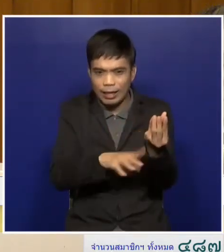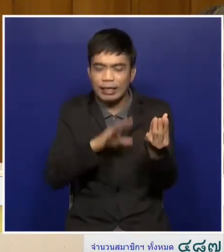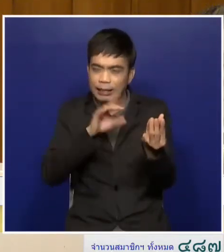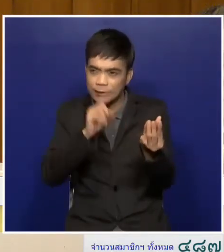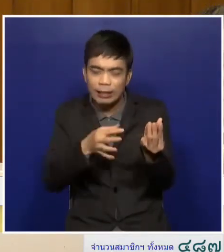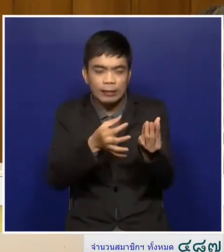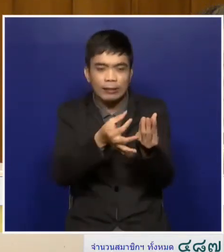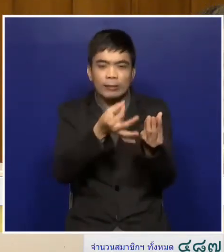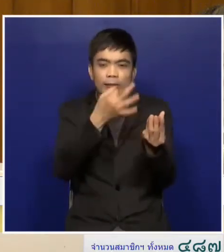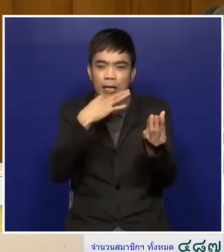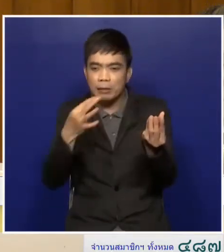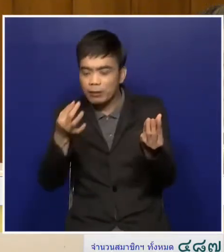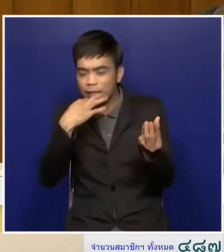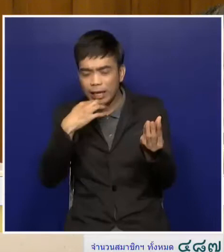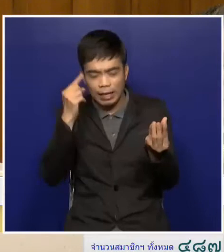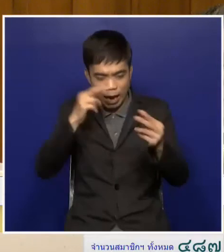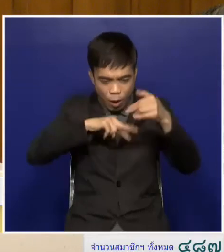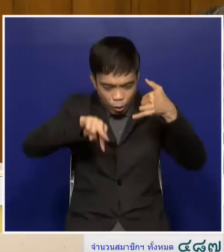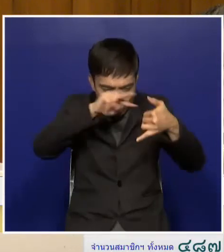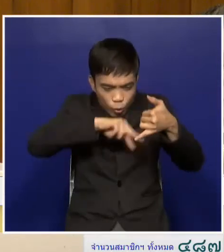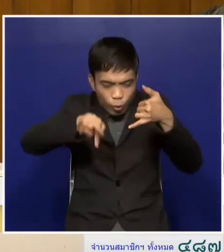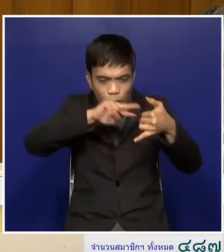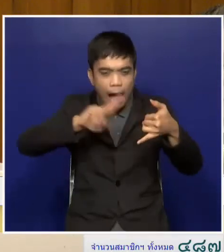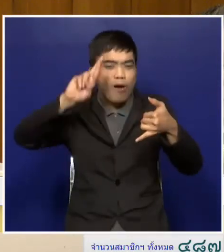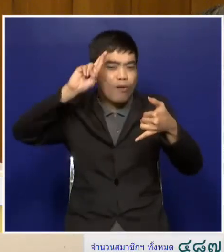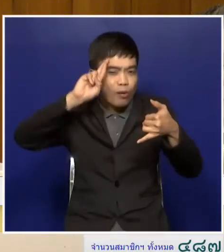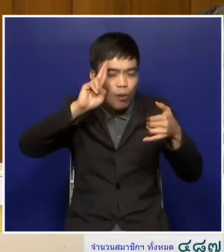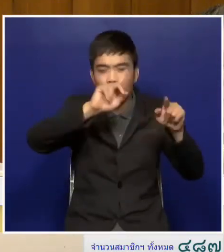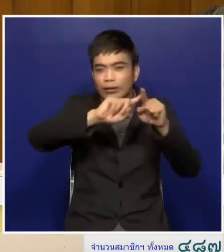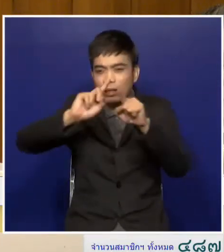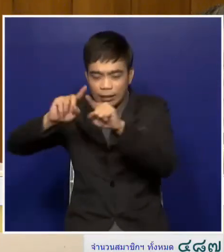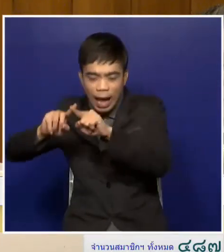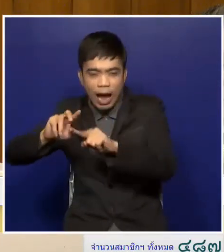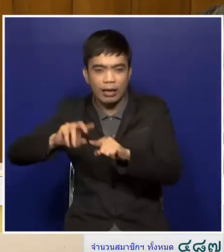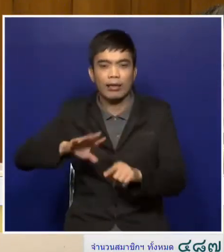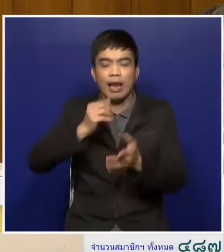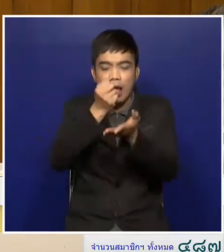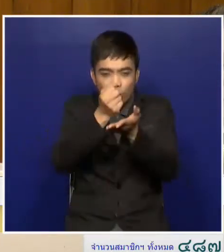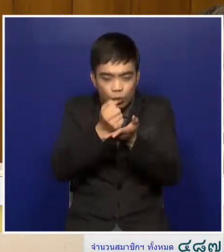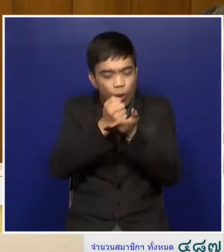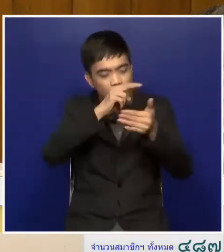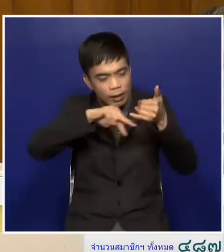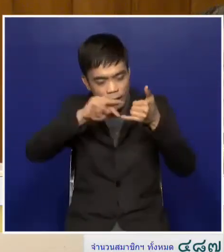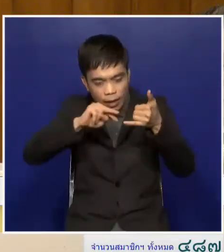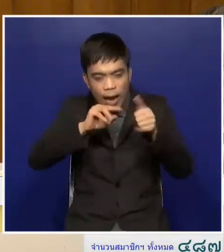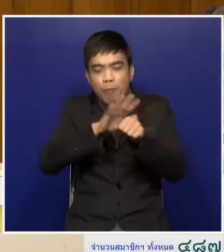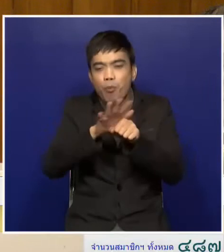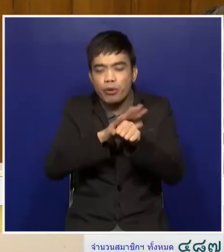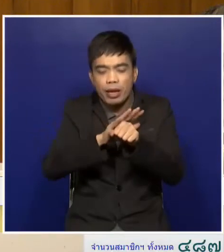ุกโรคทั้งททจง ๆ มันก็รักษาได้จริง ๆ หลายโลก และบางโลกก็ช่วยในการรัษาเท่านั้นนะครับ